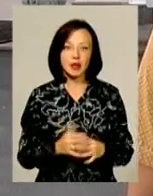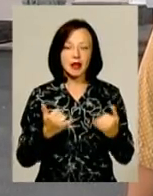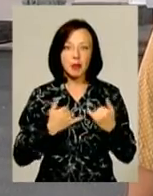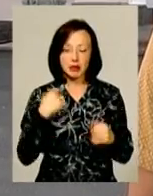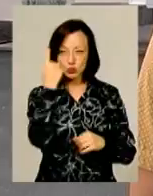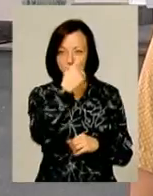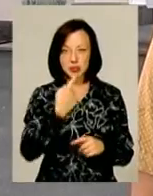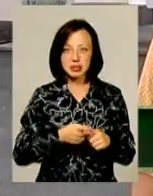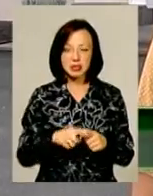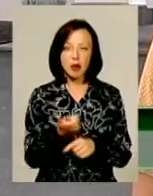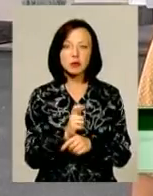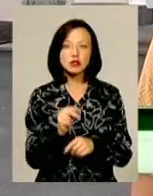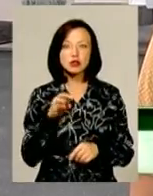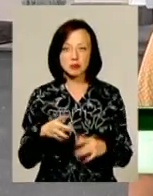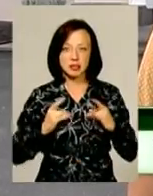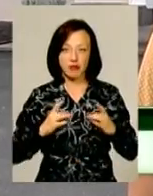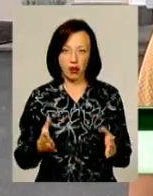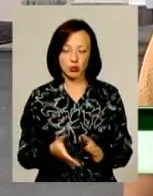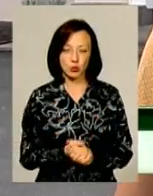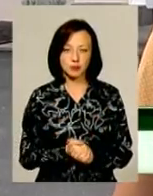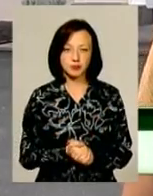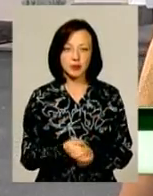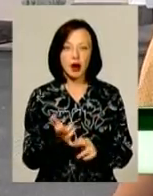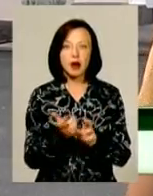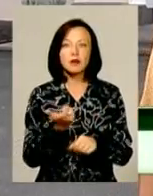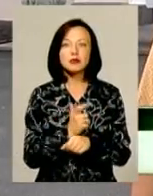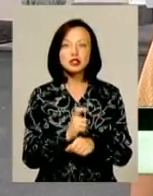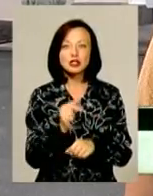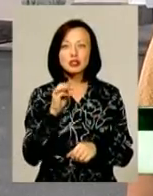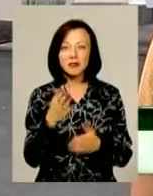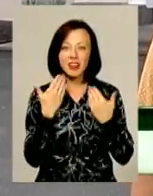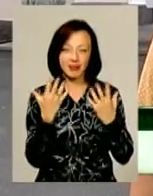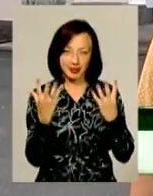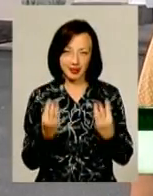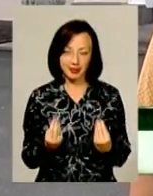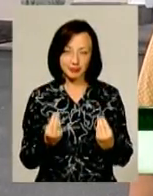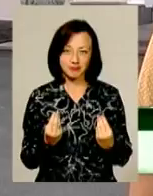це більше, ніж свято. Більш ніж червоний день календаря, тому що